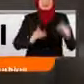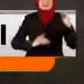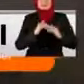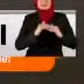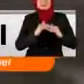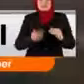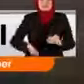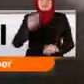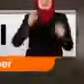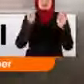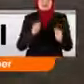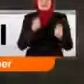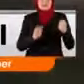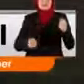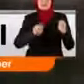refüje